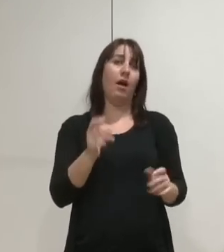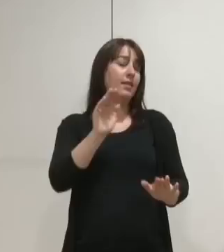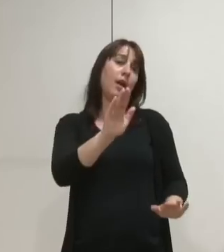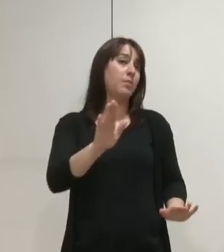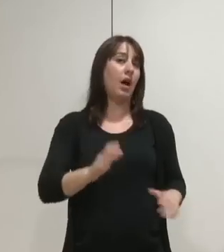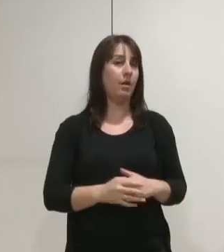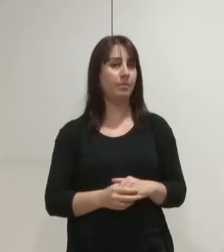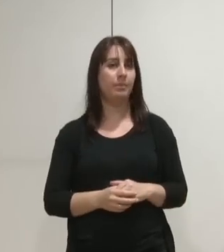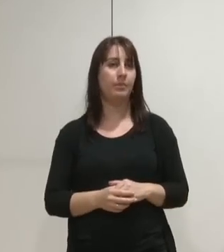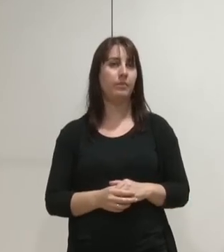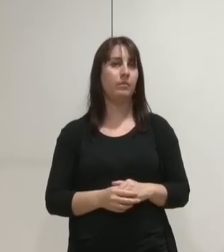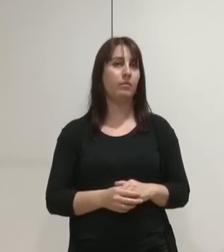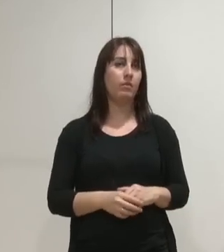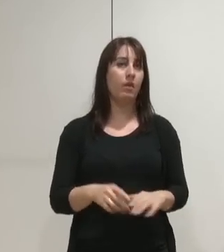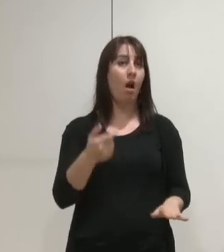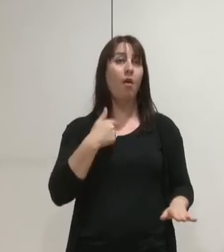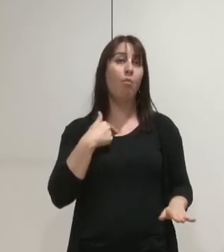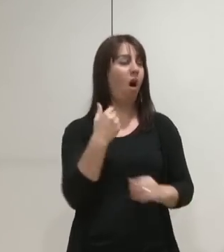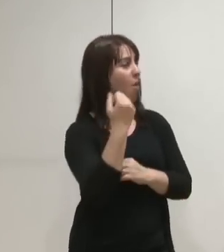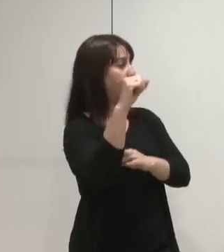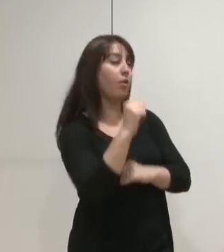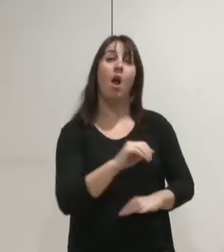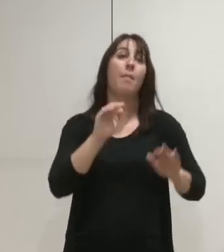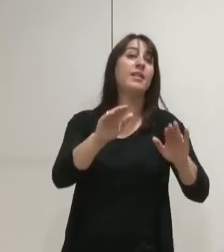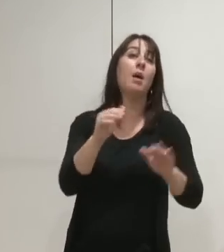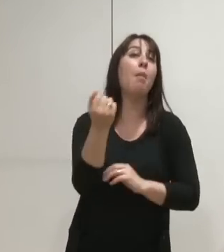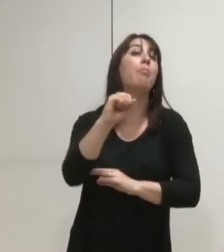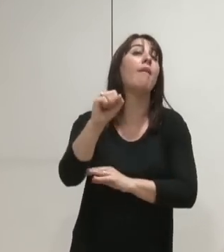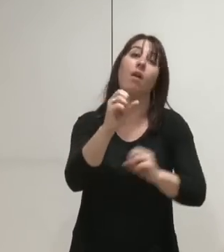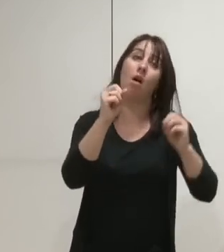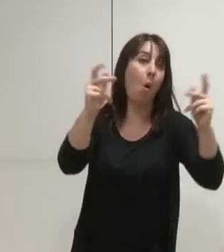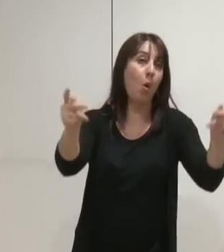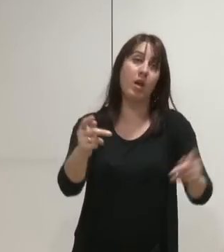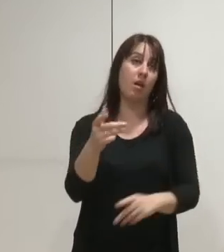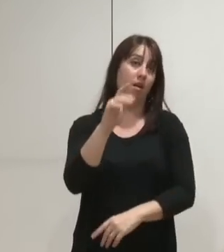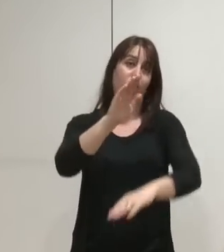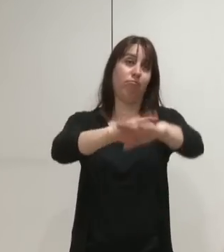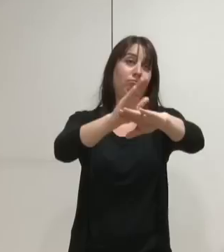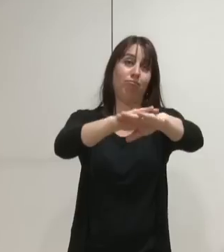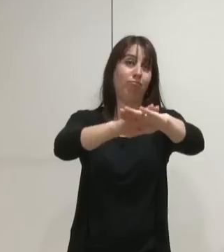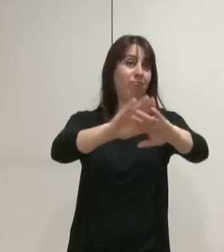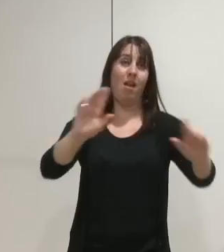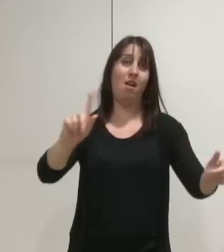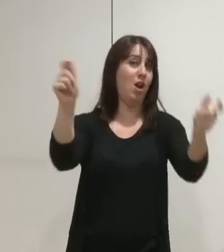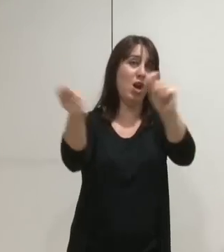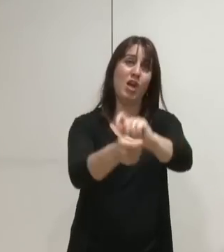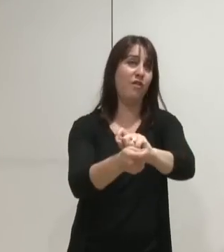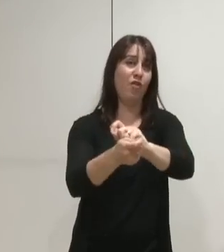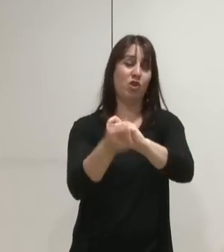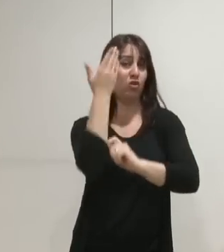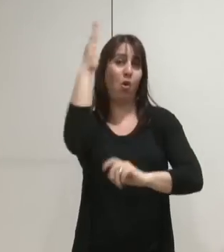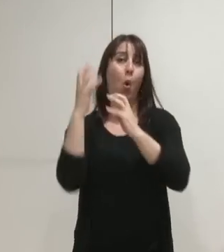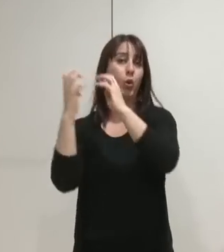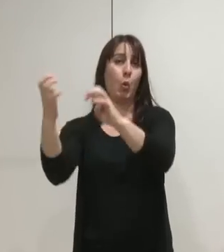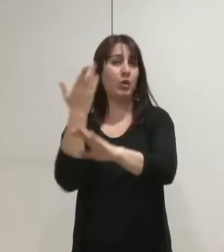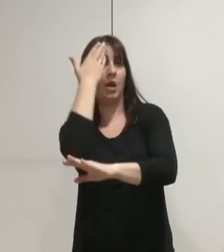ça et ben vous affranchissez mais c'est c'est pas de règle ah écoutez là il faut que vous changiez à ce moment-là de de d'assemblée